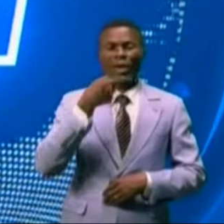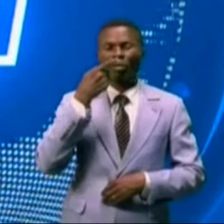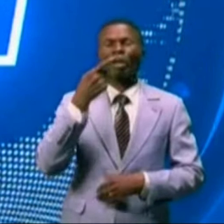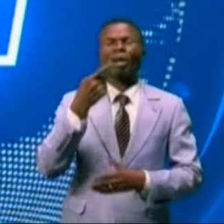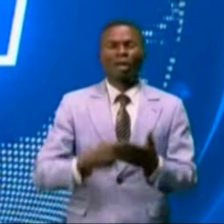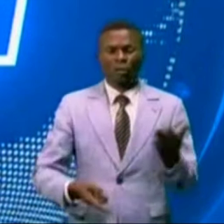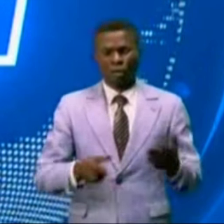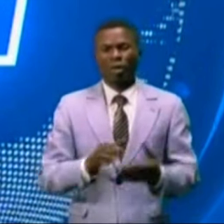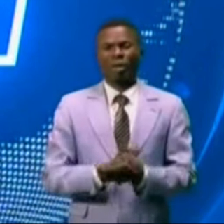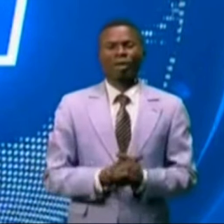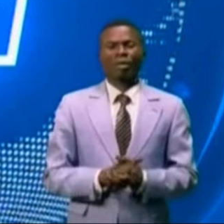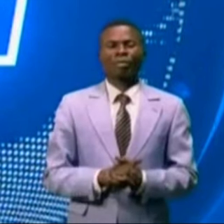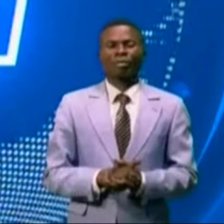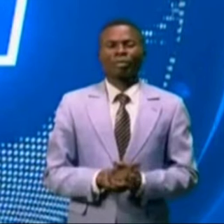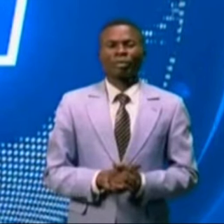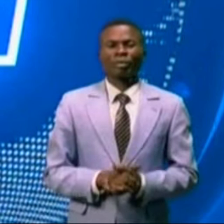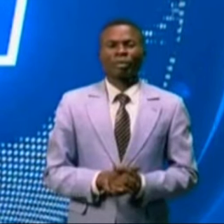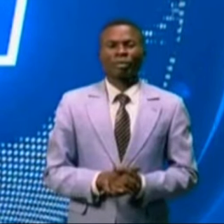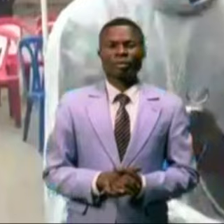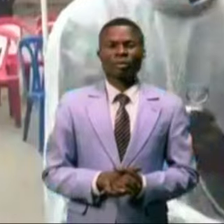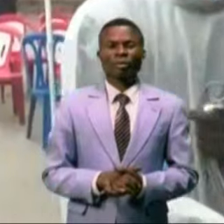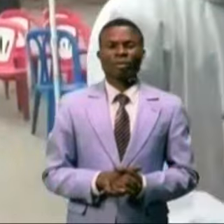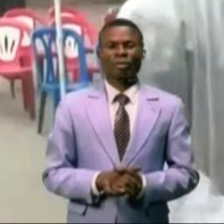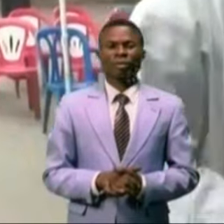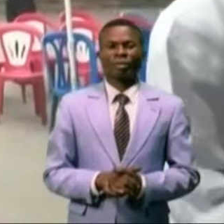Nzazi ont signé ce reportage.